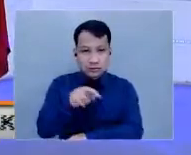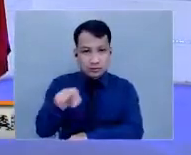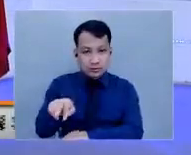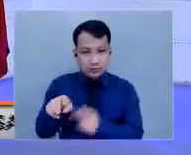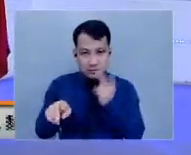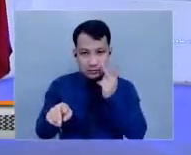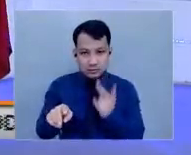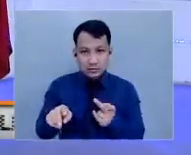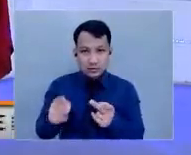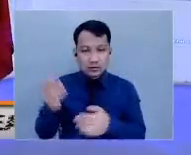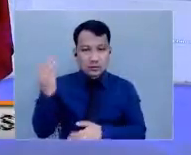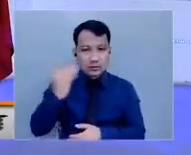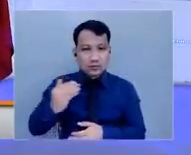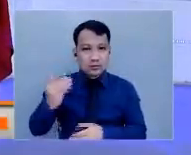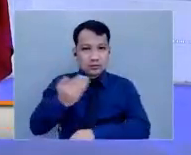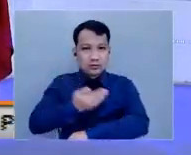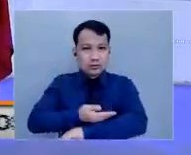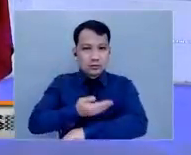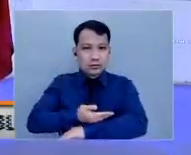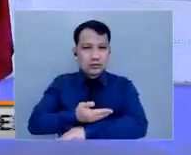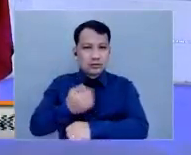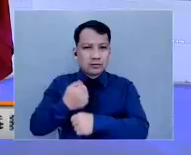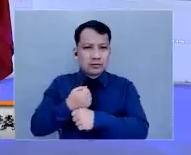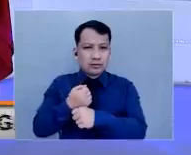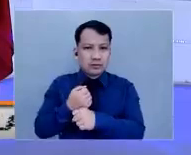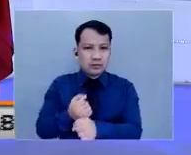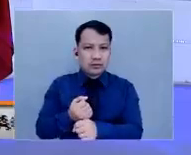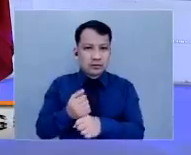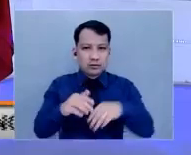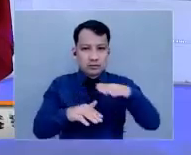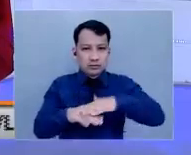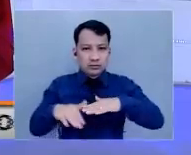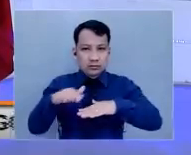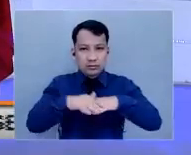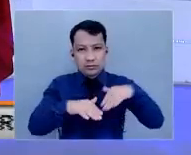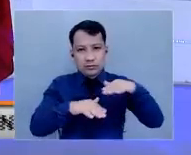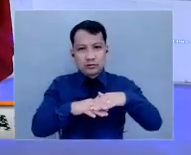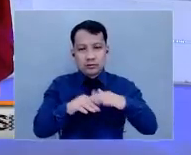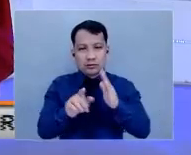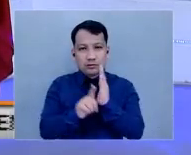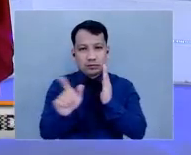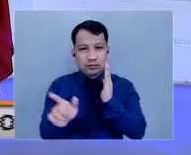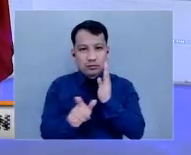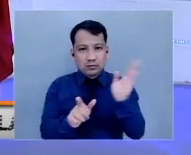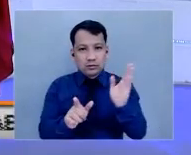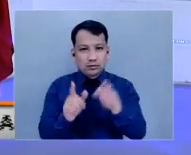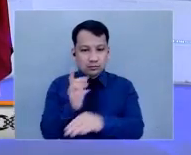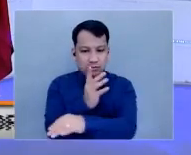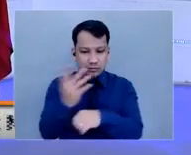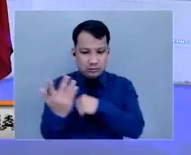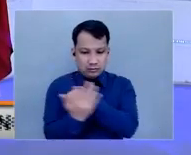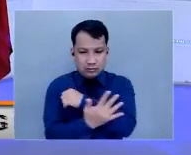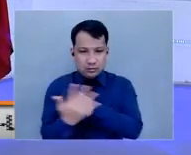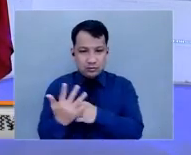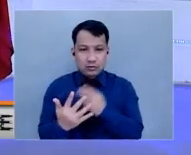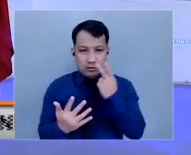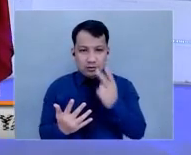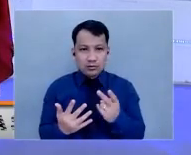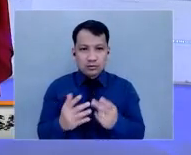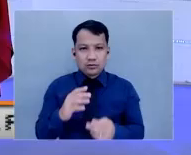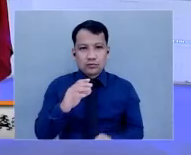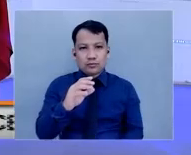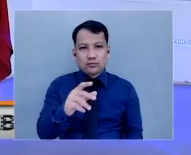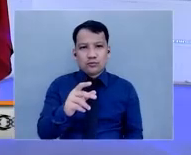sinasabing sinaunang higaan na gawa sa mga pinagpatong-patong na dahon at mga damo. Nakita po yan sa